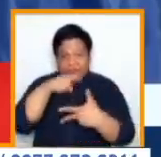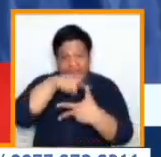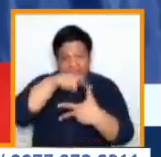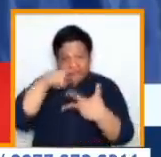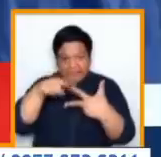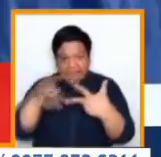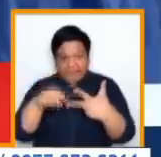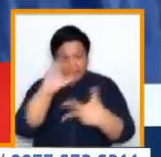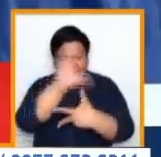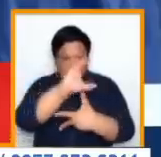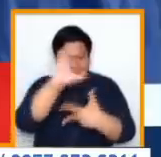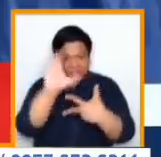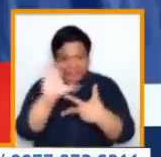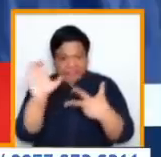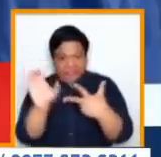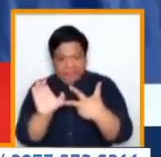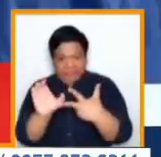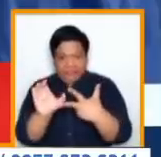sa tatlong